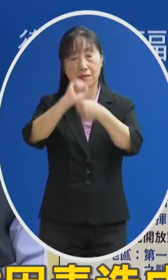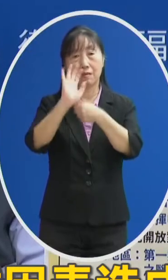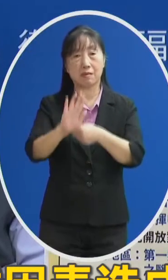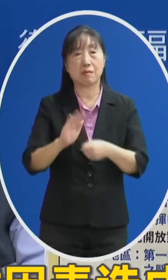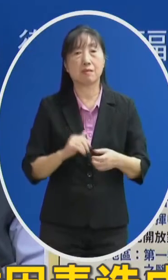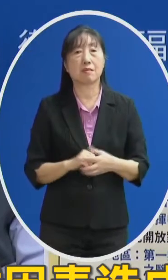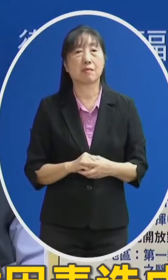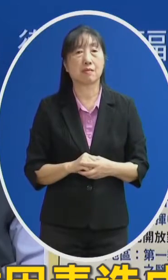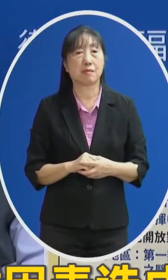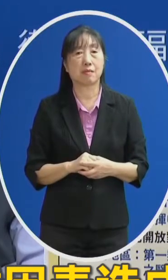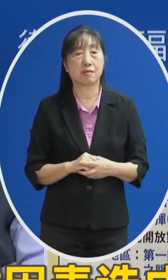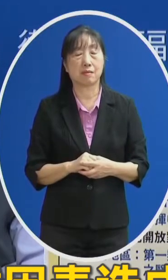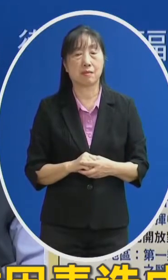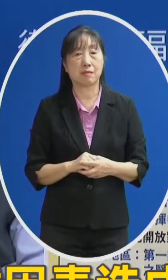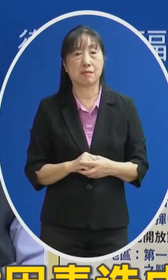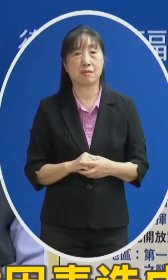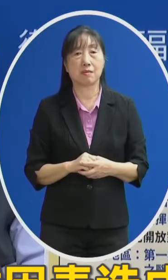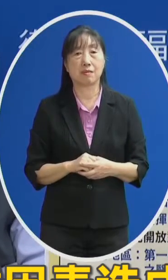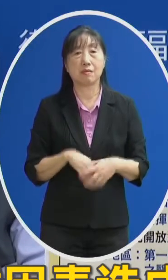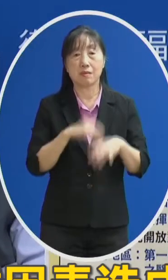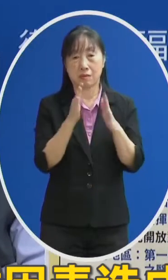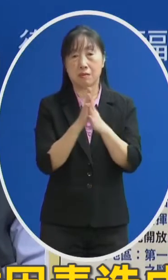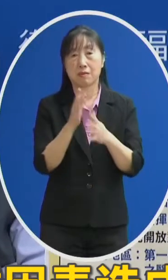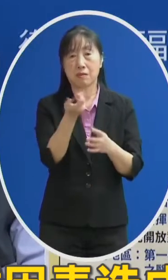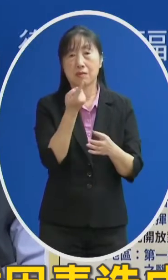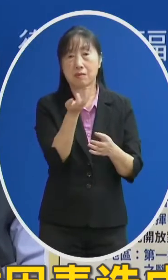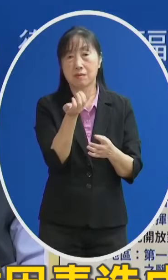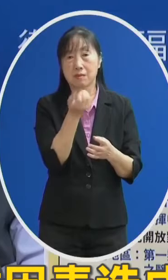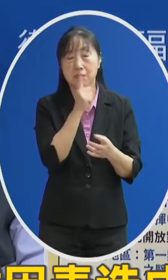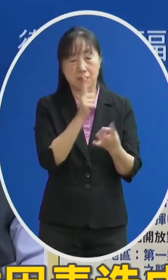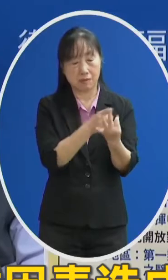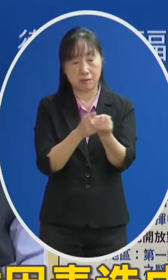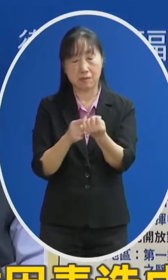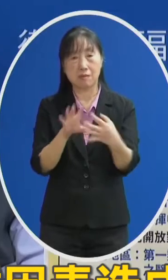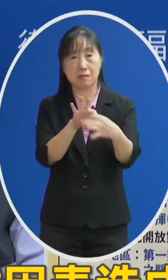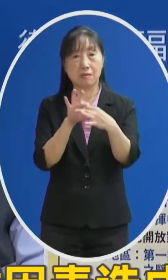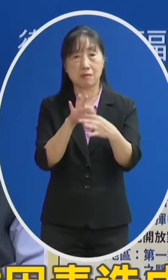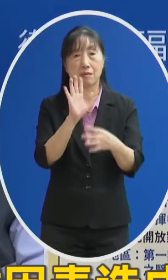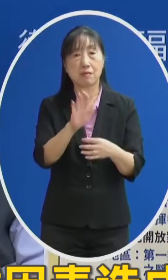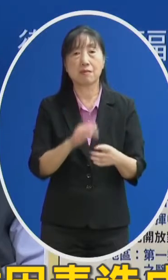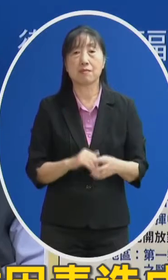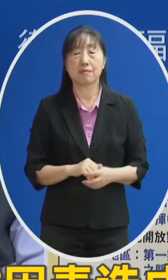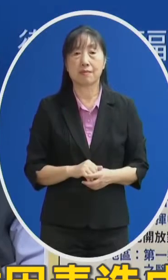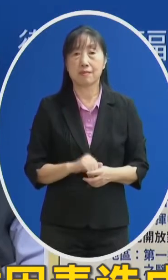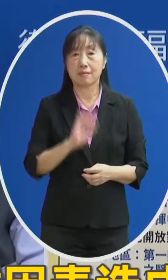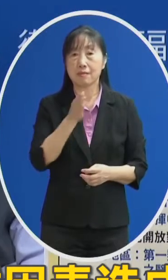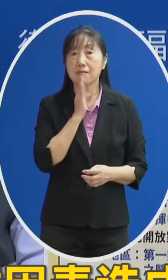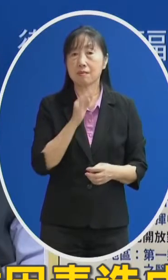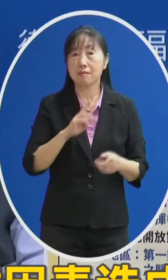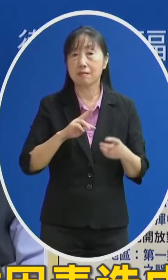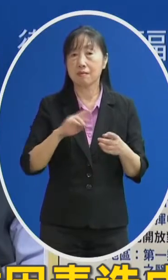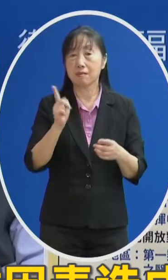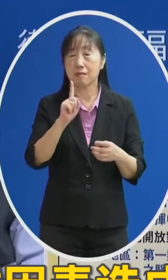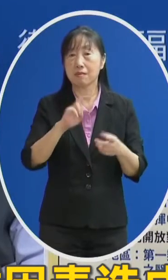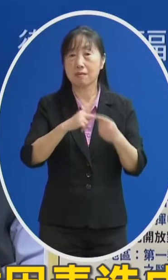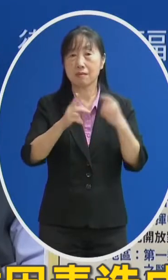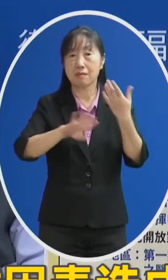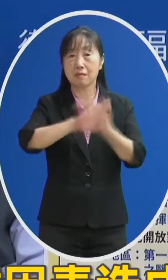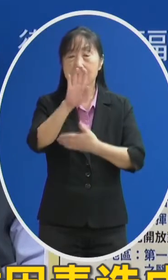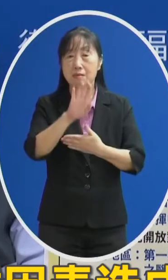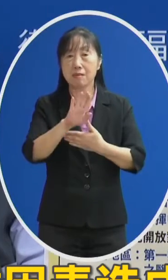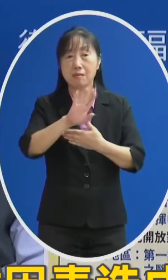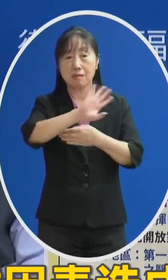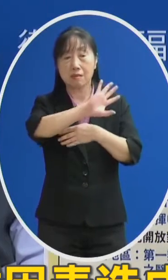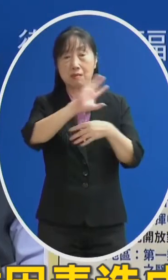况，大概有多重的因素所造成的哈。那可是怎么样跟其他地方做比较，我们还是